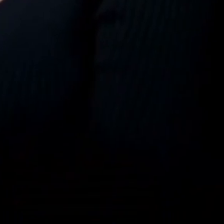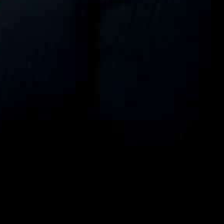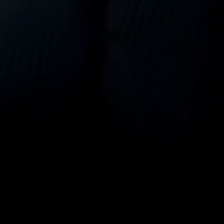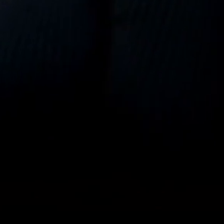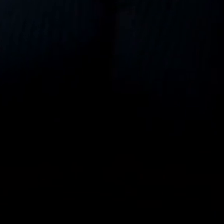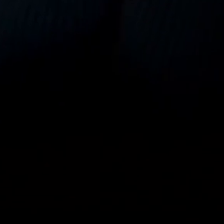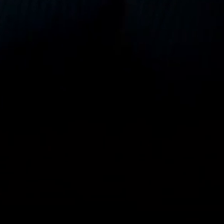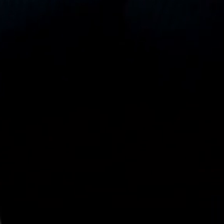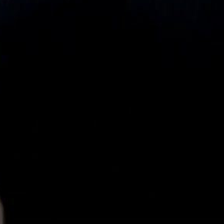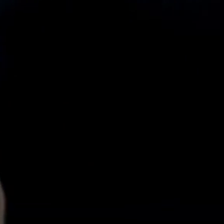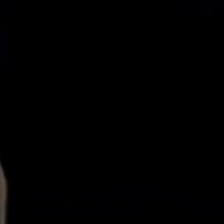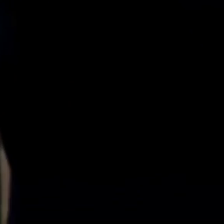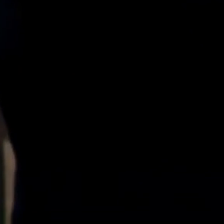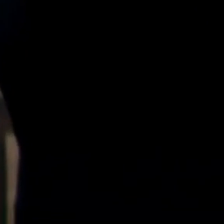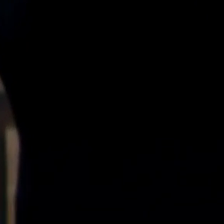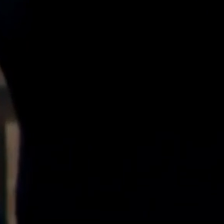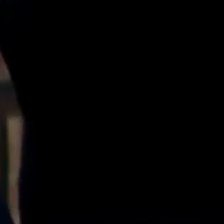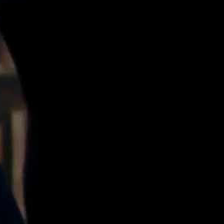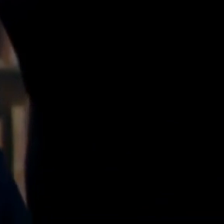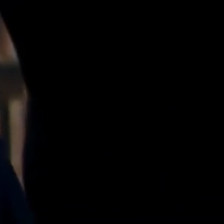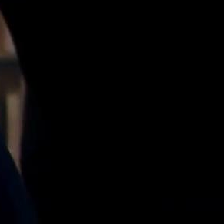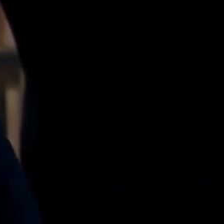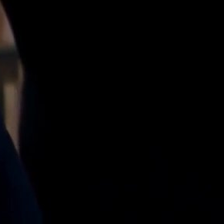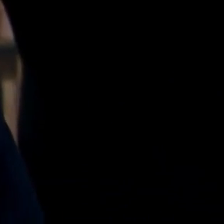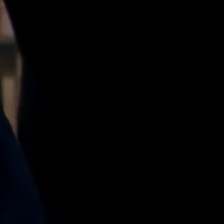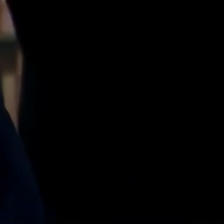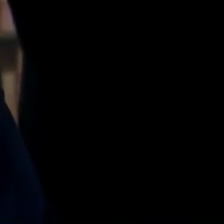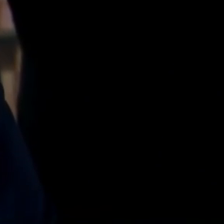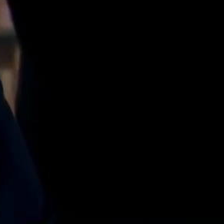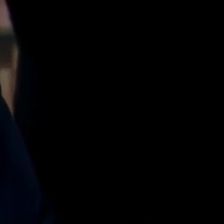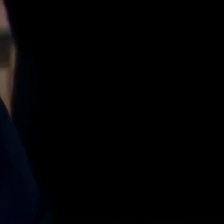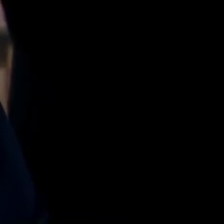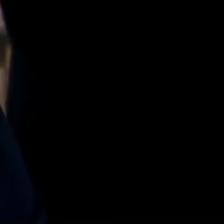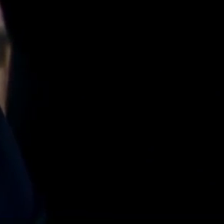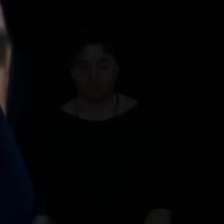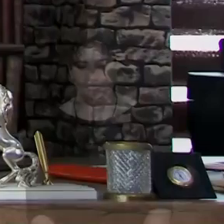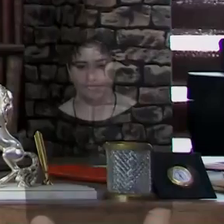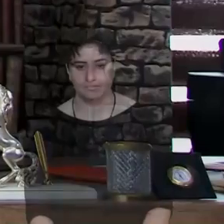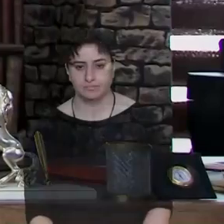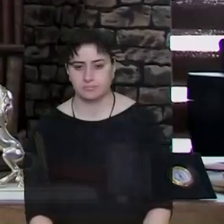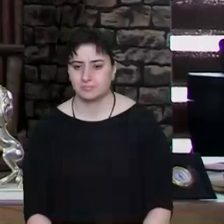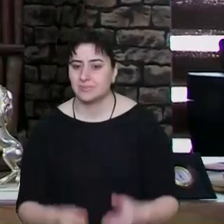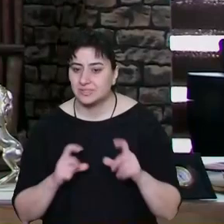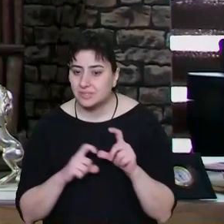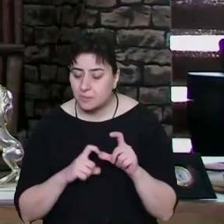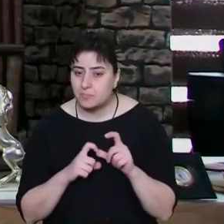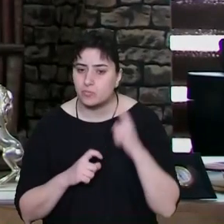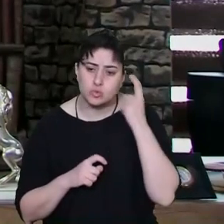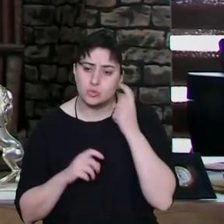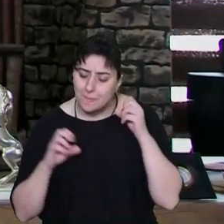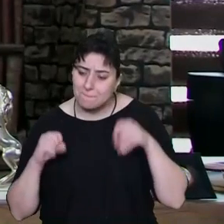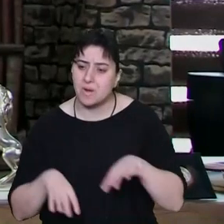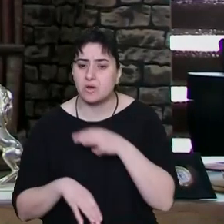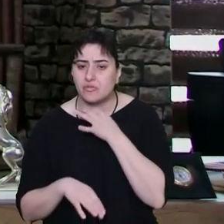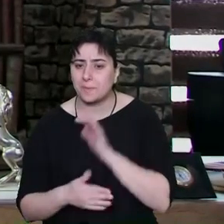etkisinde gözleriyle bir noktaya odaklanmış, boş boş bakıyor. Cavidan tepesinde dikilmiş. Ya Sarp'cığım, düşünme